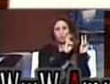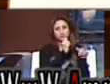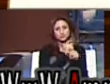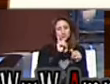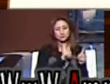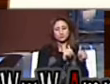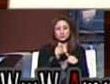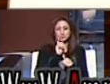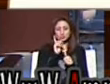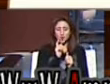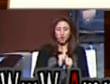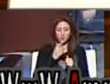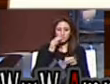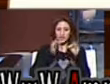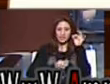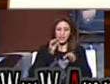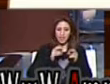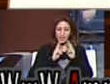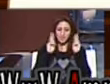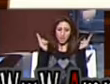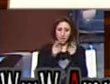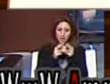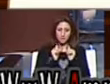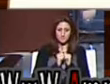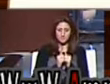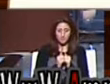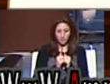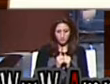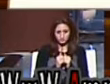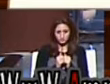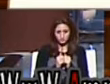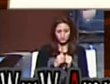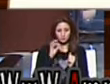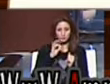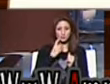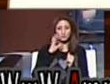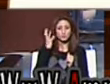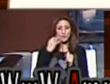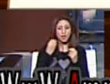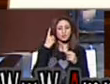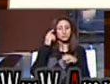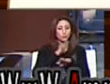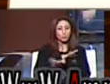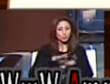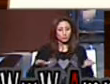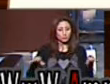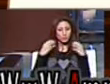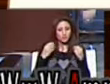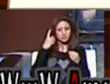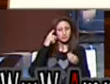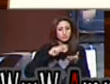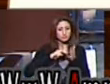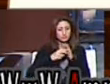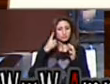المسائل في الوضع في النيابه العامه يحتاج الى هدوء من شباب النيابه وهدوء من الجميع حتى يتم تسويه